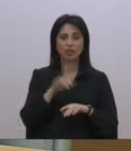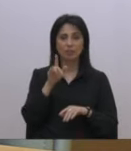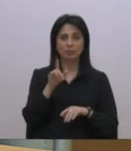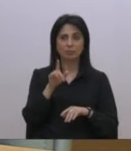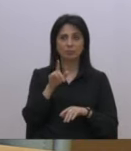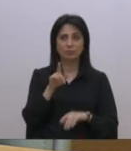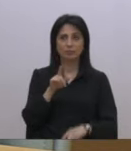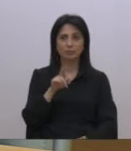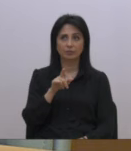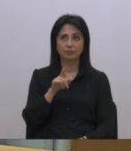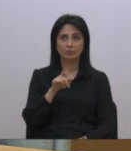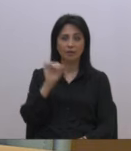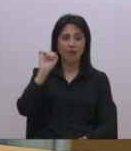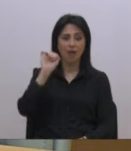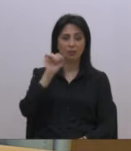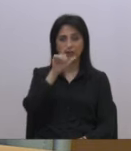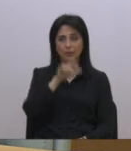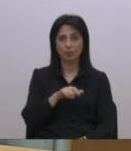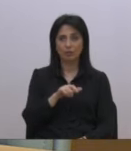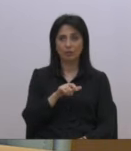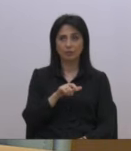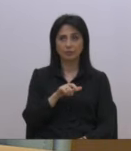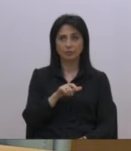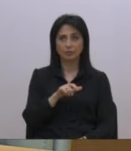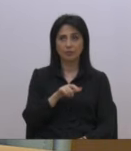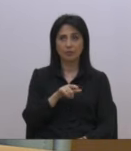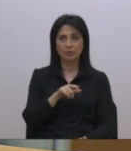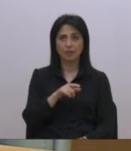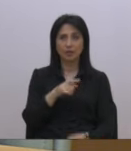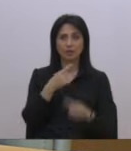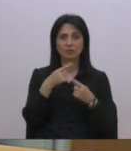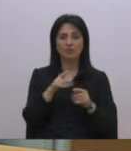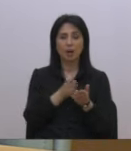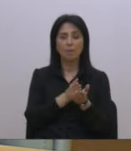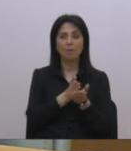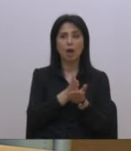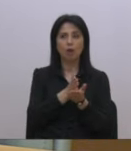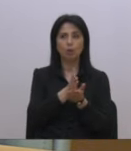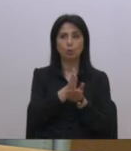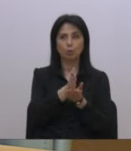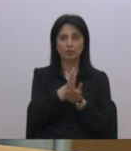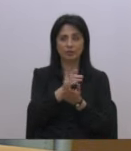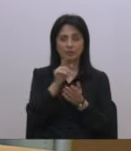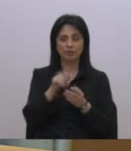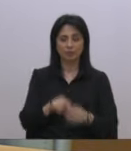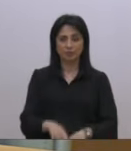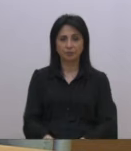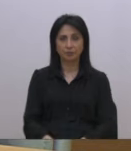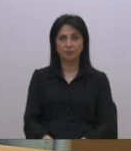შტატებისთვის ზვიად გამსახურდია, მიცურავდა სხვა მიმართულებით სრული საწინააღმდეგოდ.